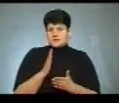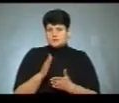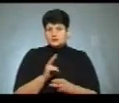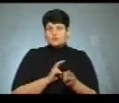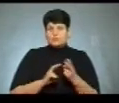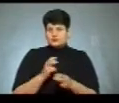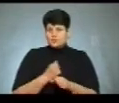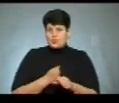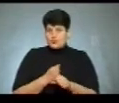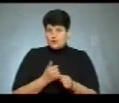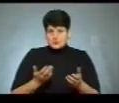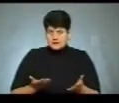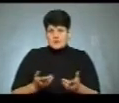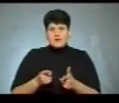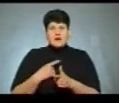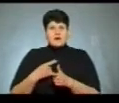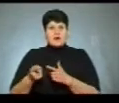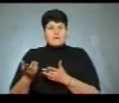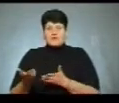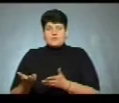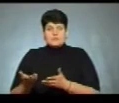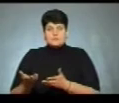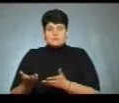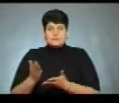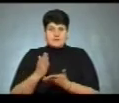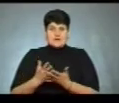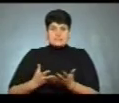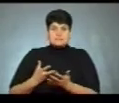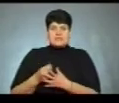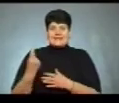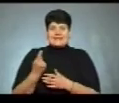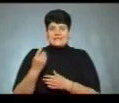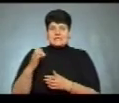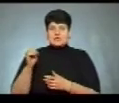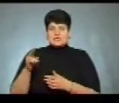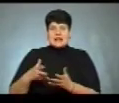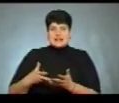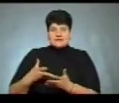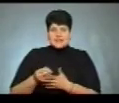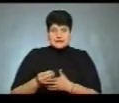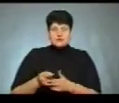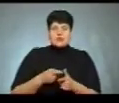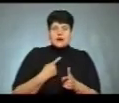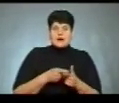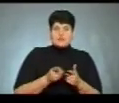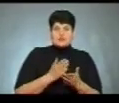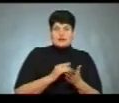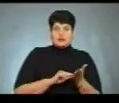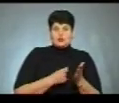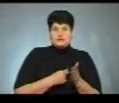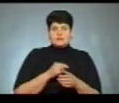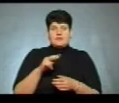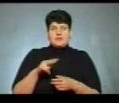пошуку роботи, або вона має сплачувати єдиний соціальний внесок, або ж є довідка з